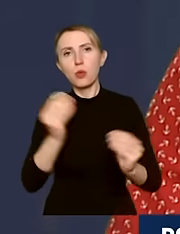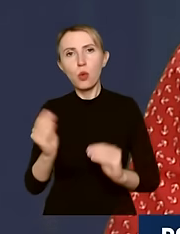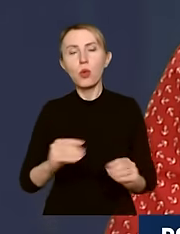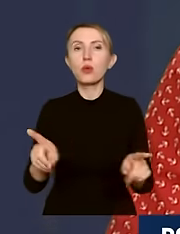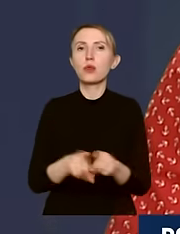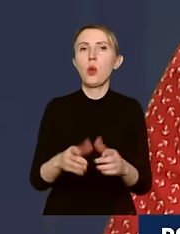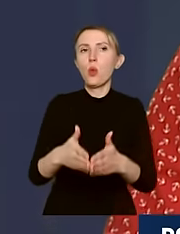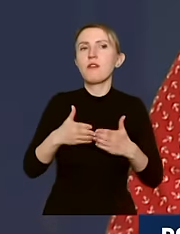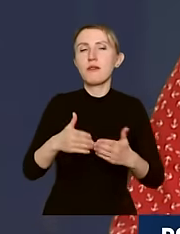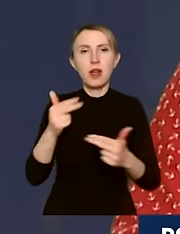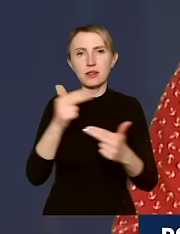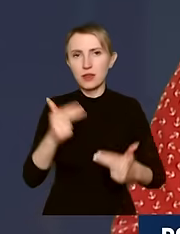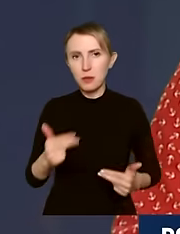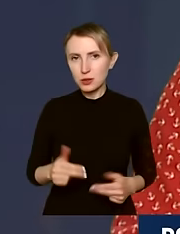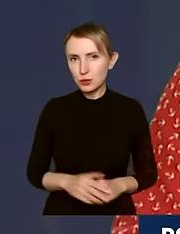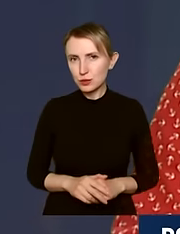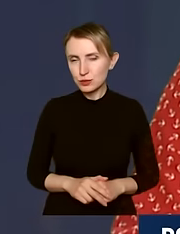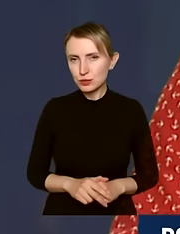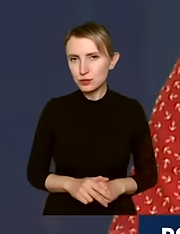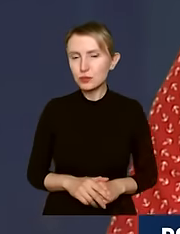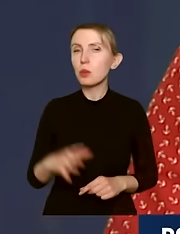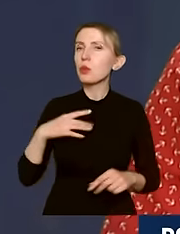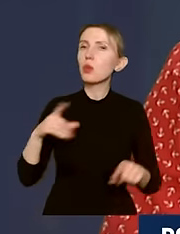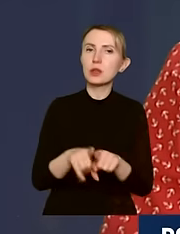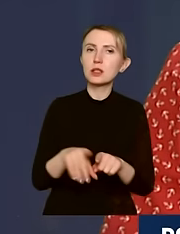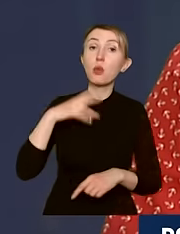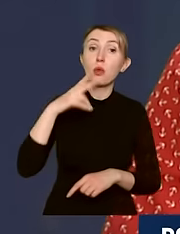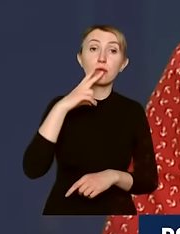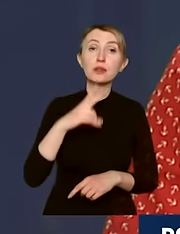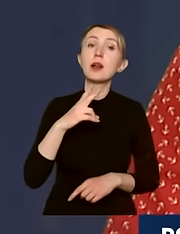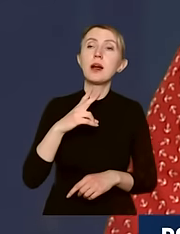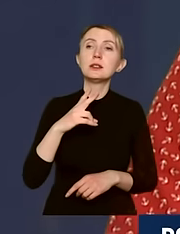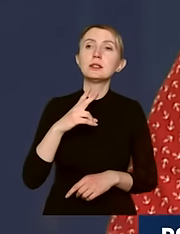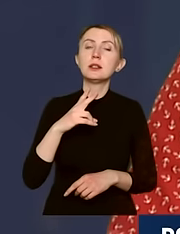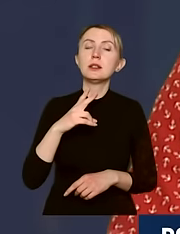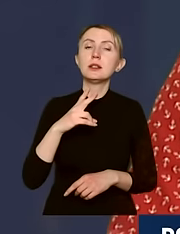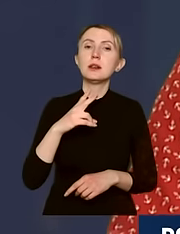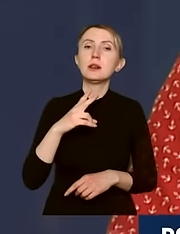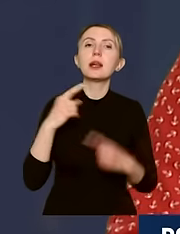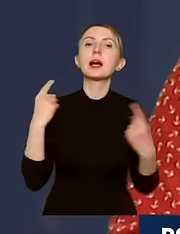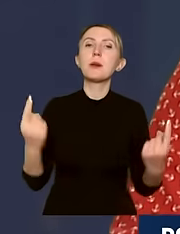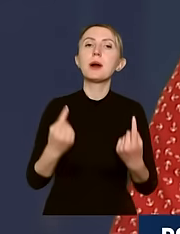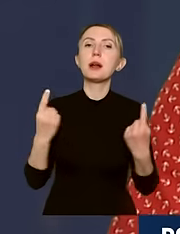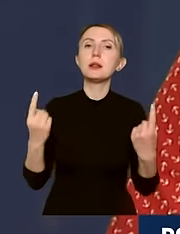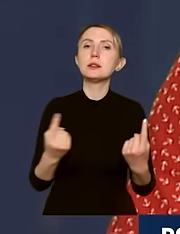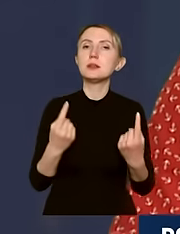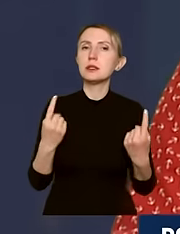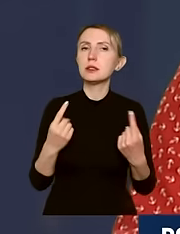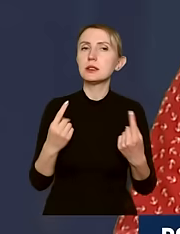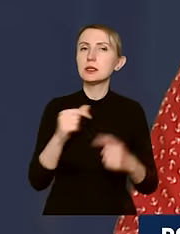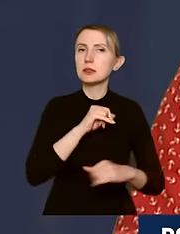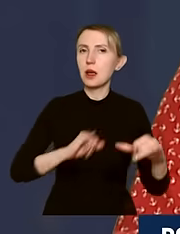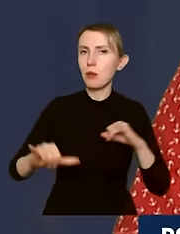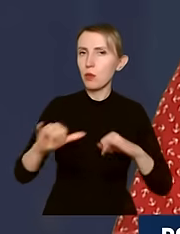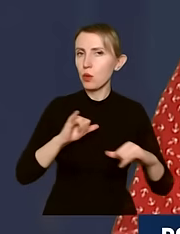chowania niektórych tematów, bo to się też zadziało i też to widzieliśmy w kontekście kampanii tak naprawdę samorządowej, bo